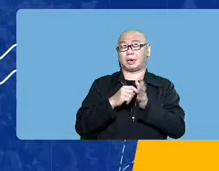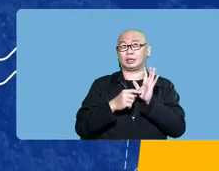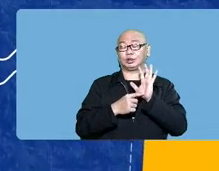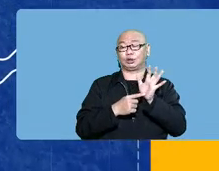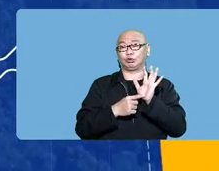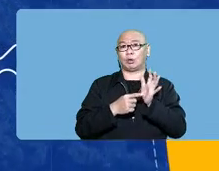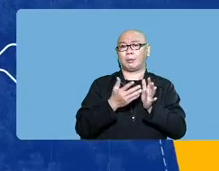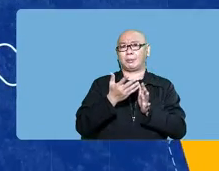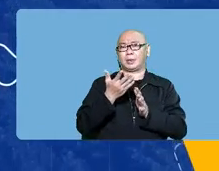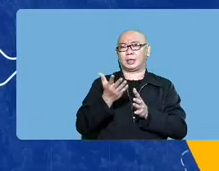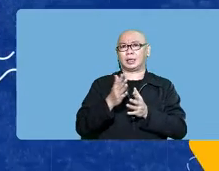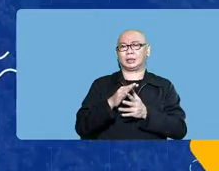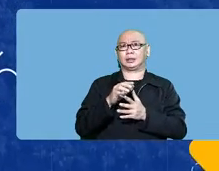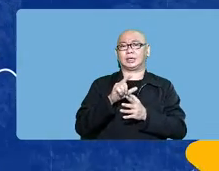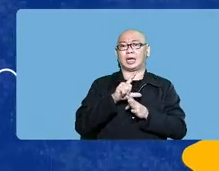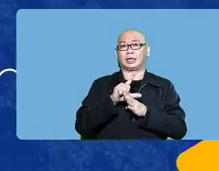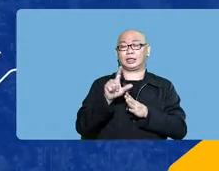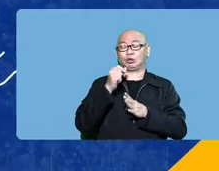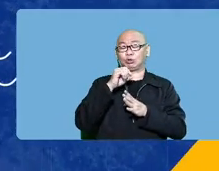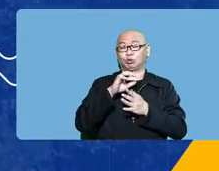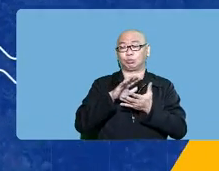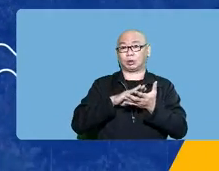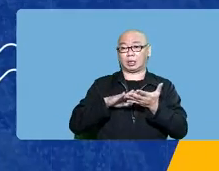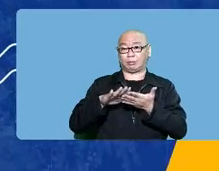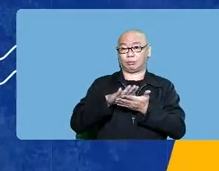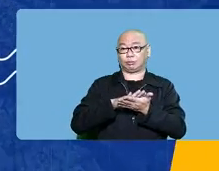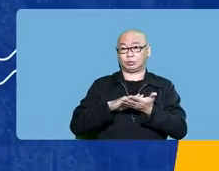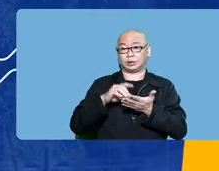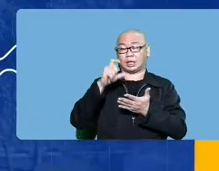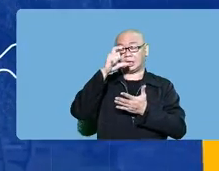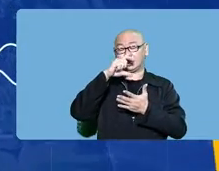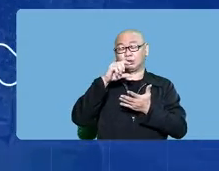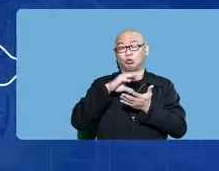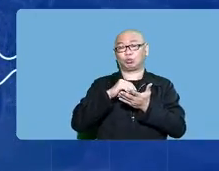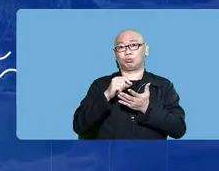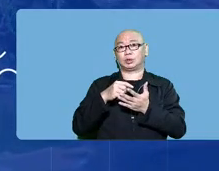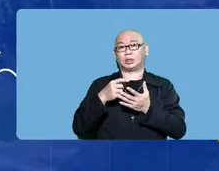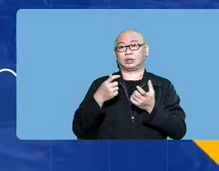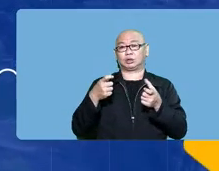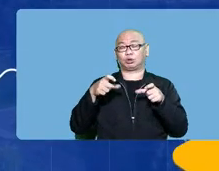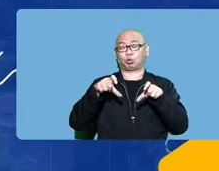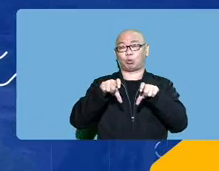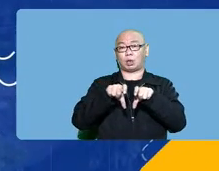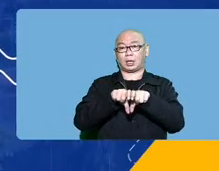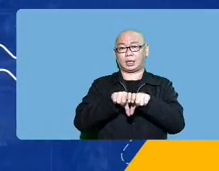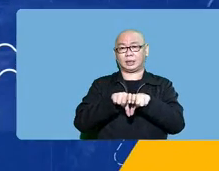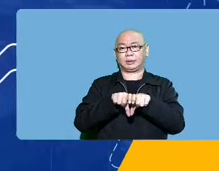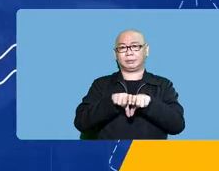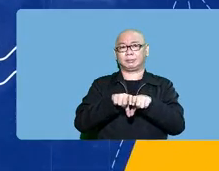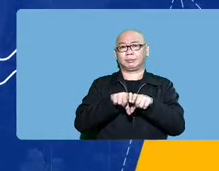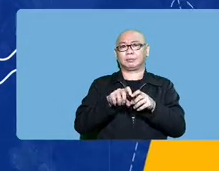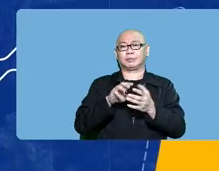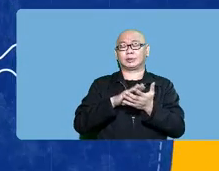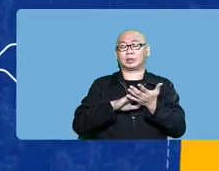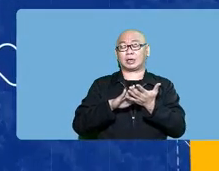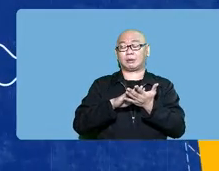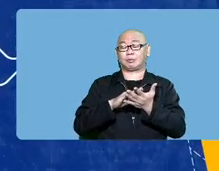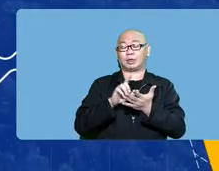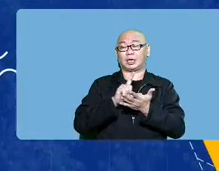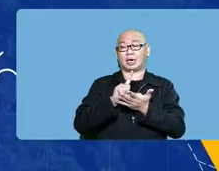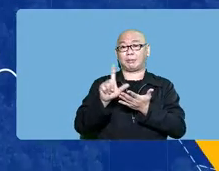mereka dilatih untuk berkolaborasi, untuk mencari sumber acuan yang sesuai, berkolaborasi dalam melengkapi